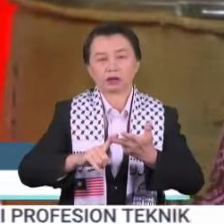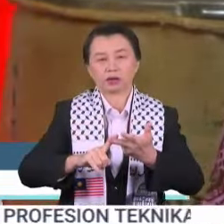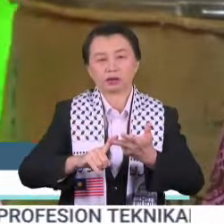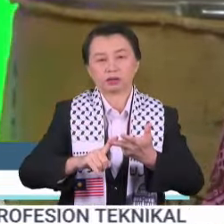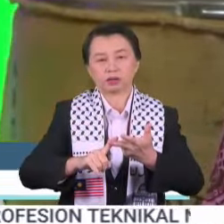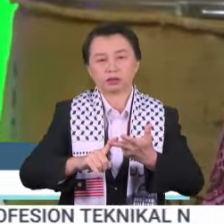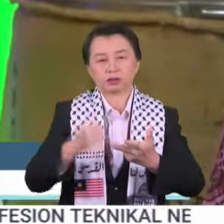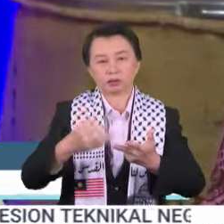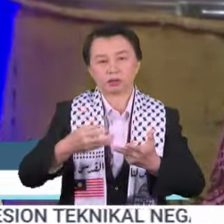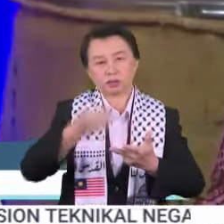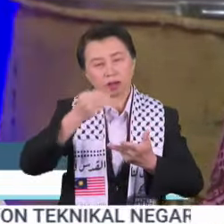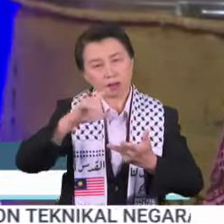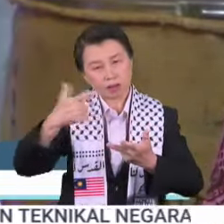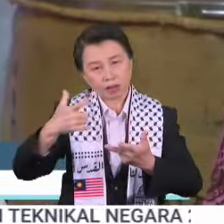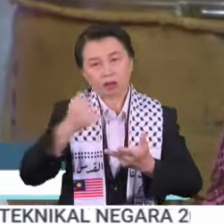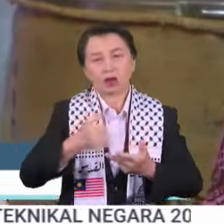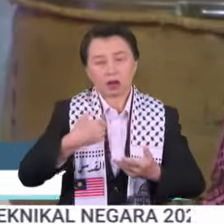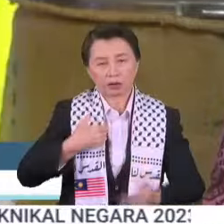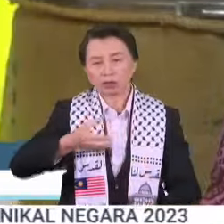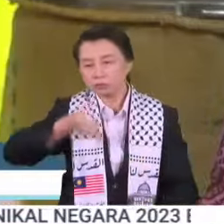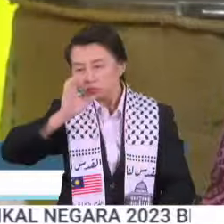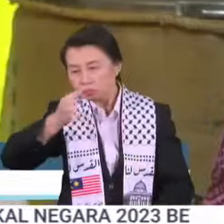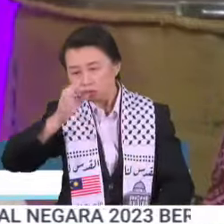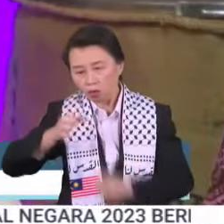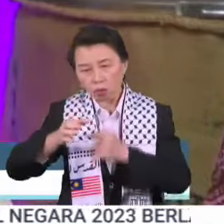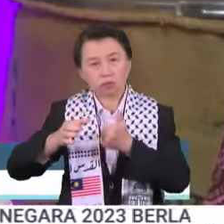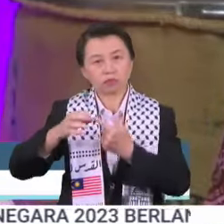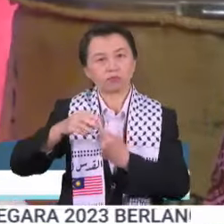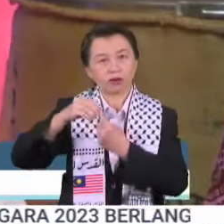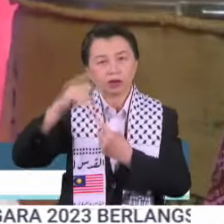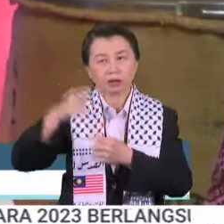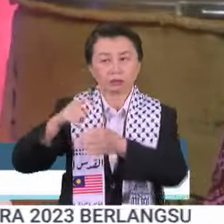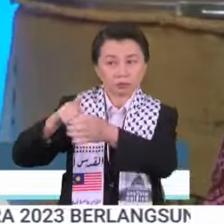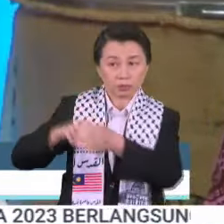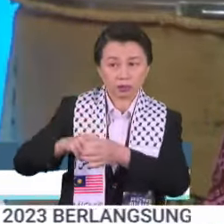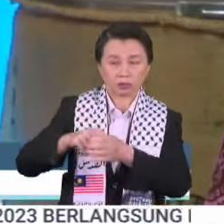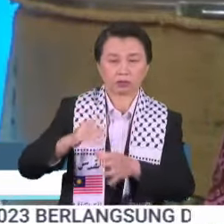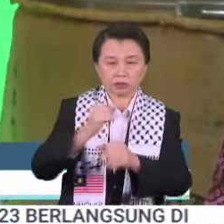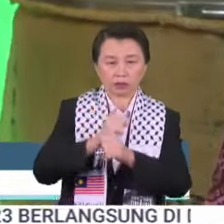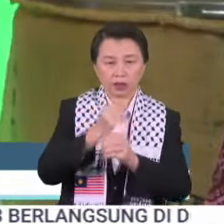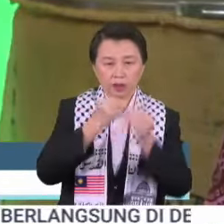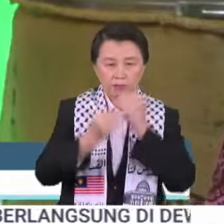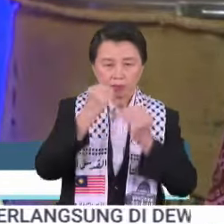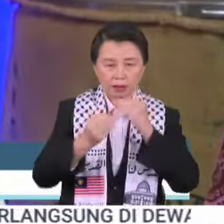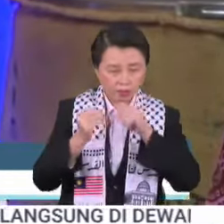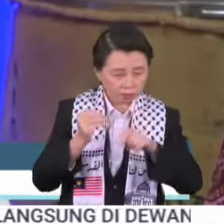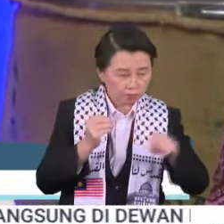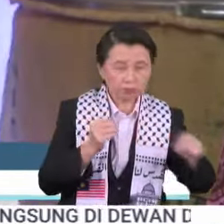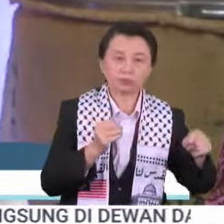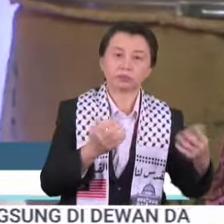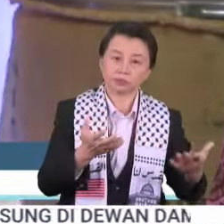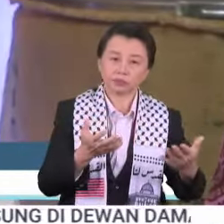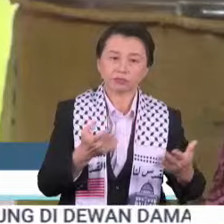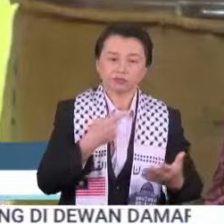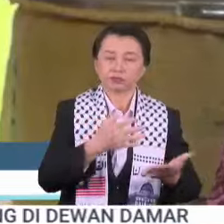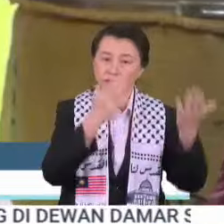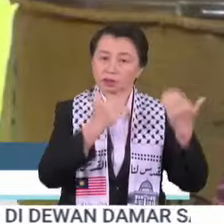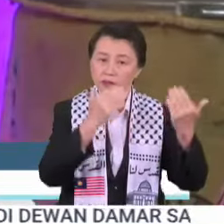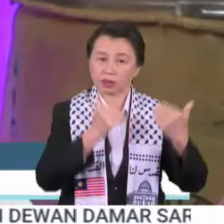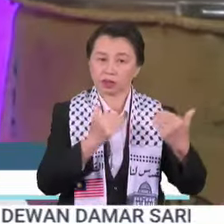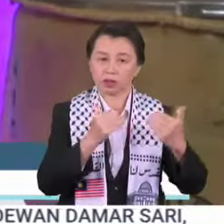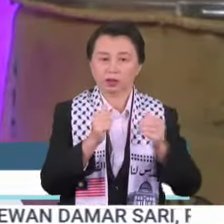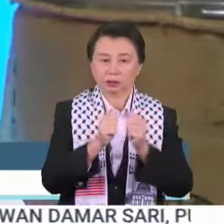dan minuman yang dapat menarik pengunjung untuk melawat Pahang untuk mendapatkan makanan-makanan minuman enak. Dan kita berharap